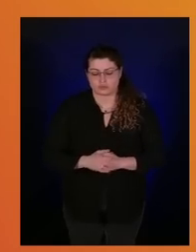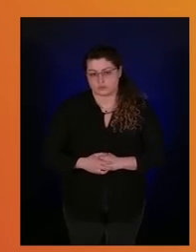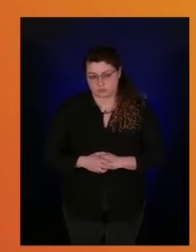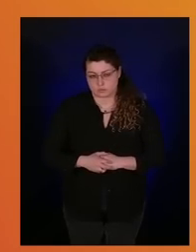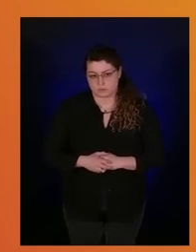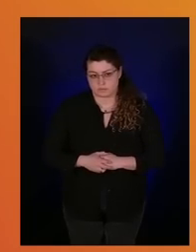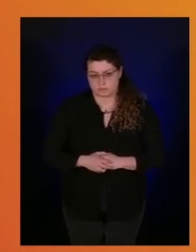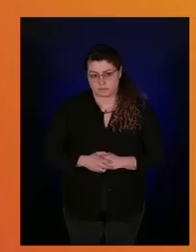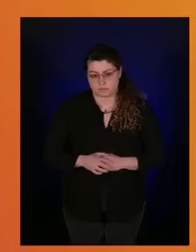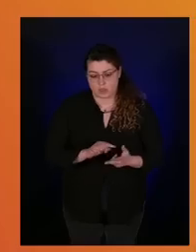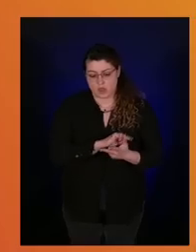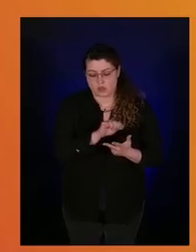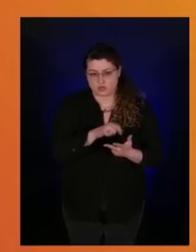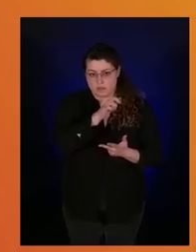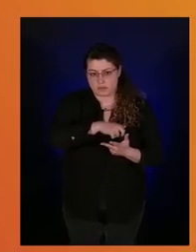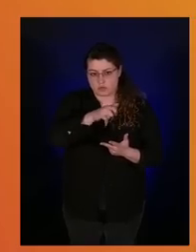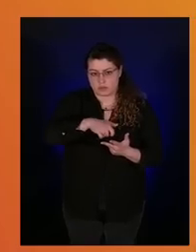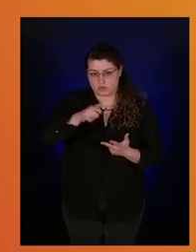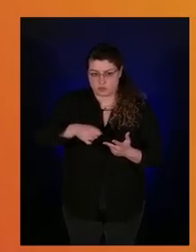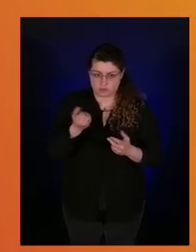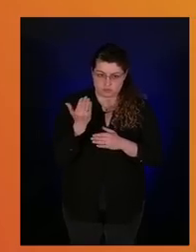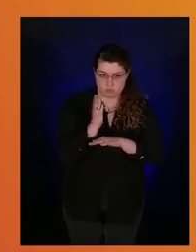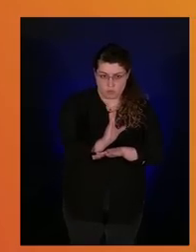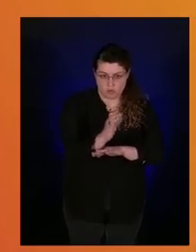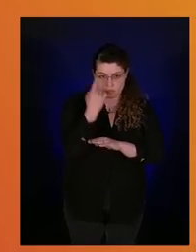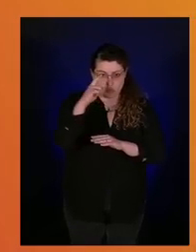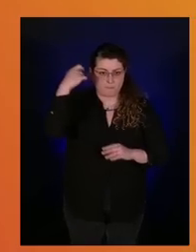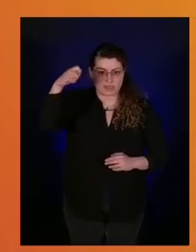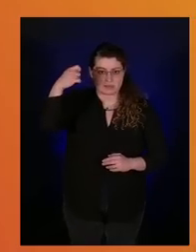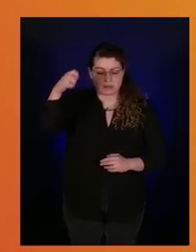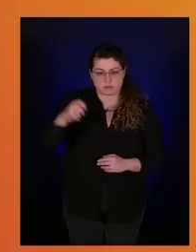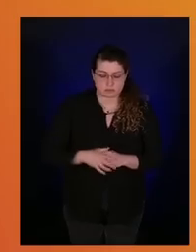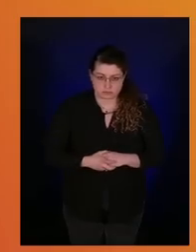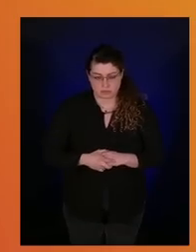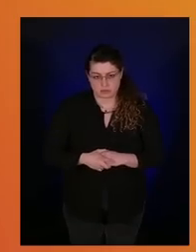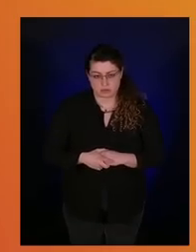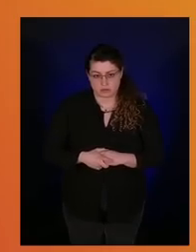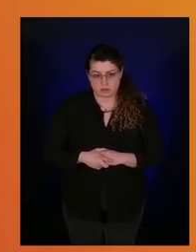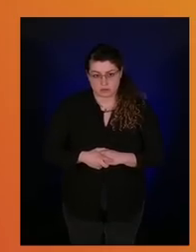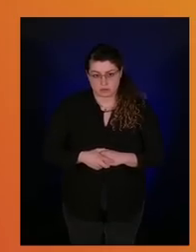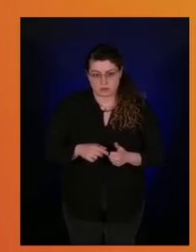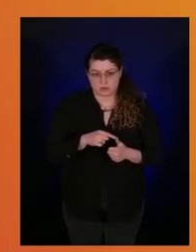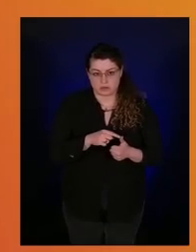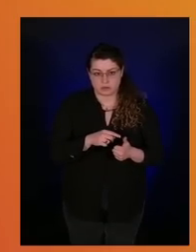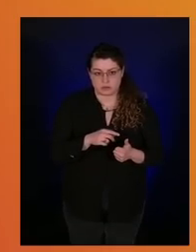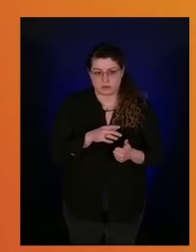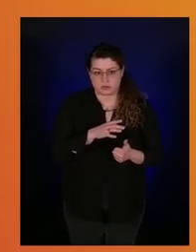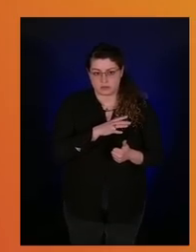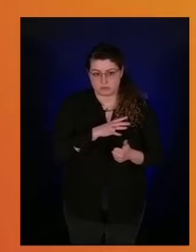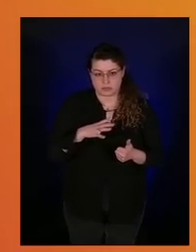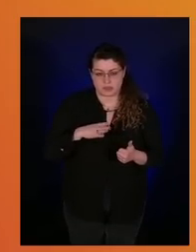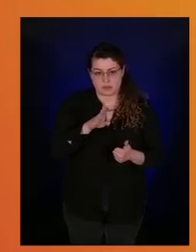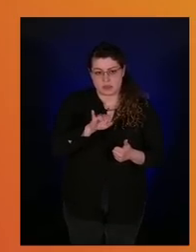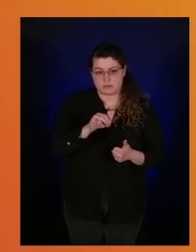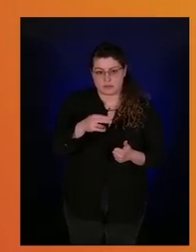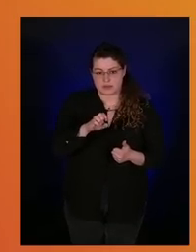On a 3 camarades qui sont proposés à la présidence. Il y a Sophie Binet qui assurera